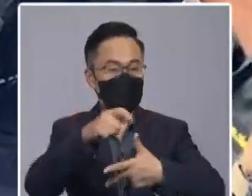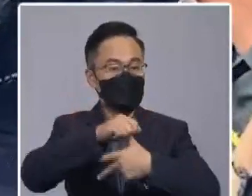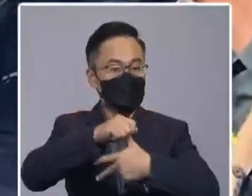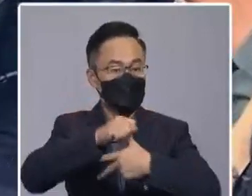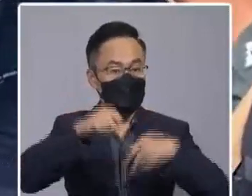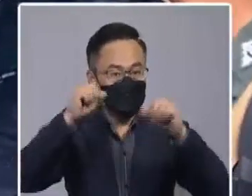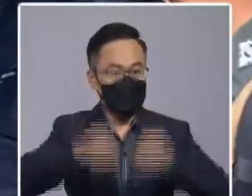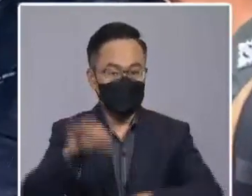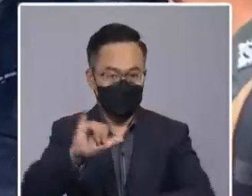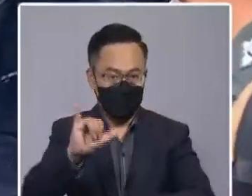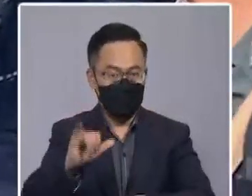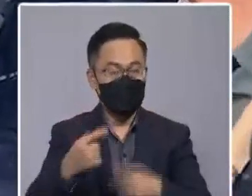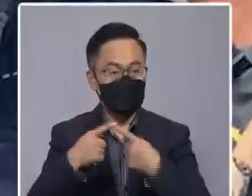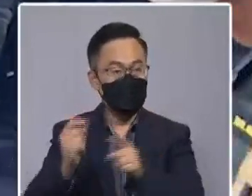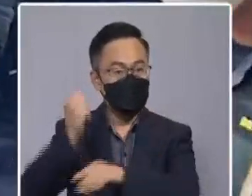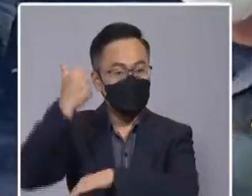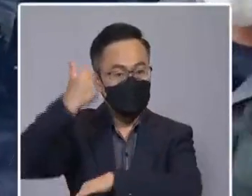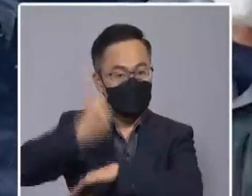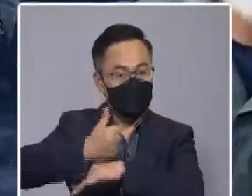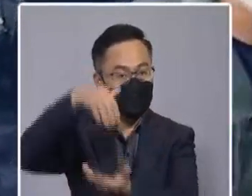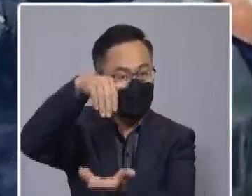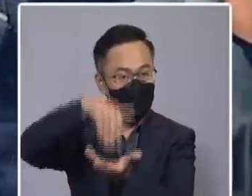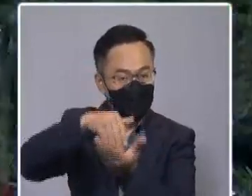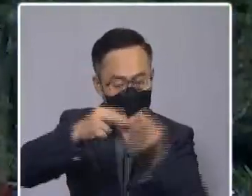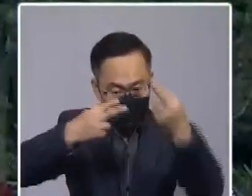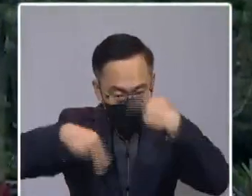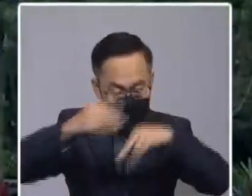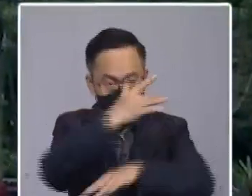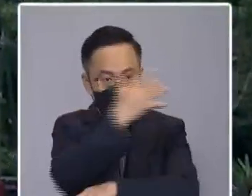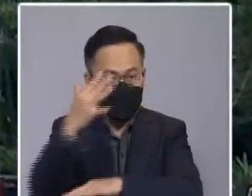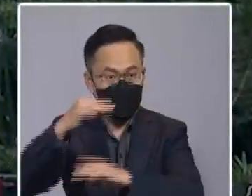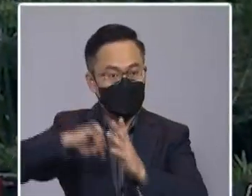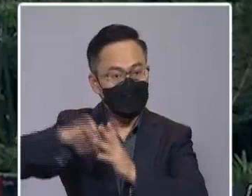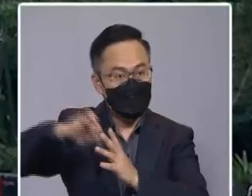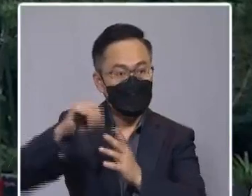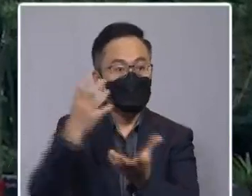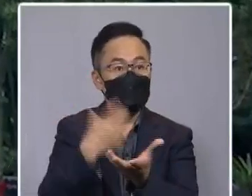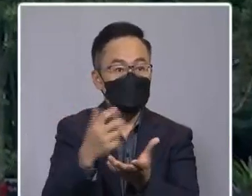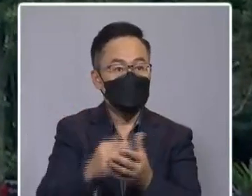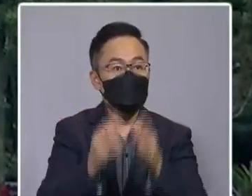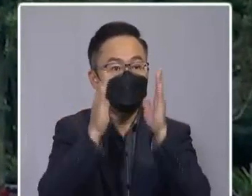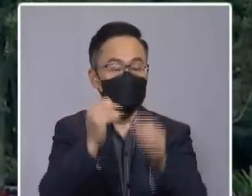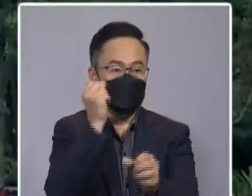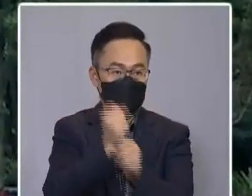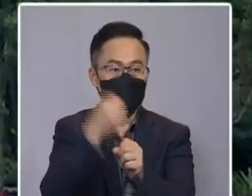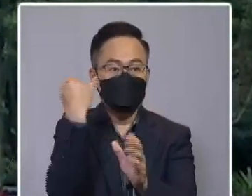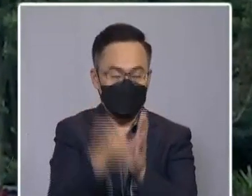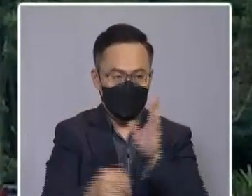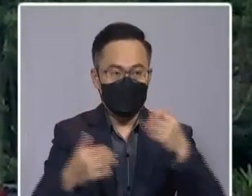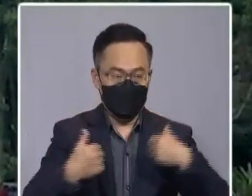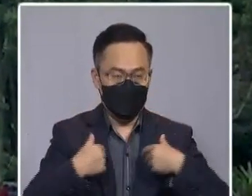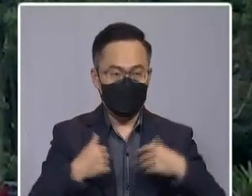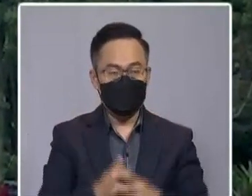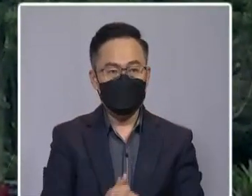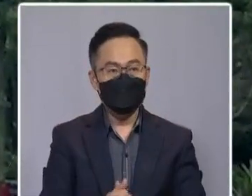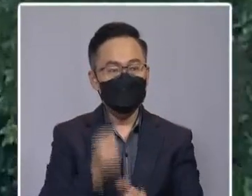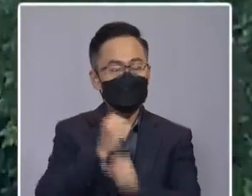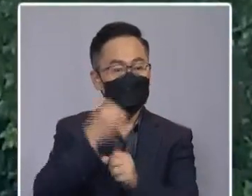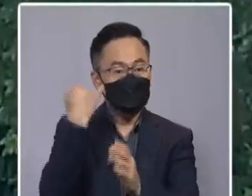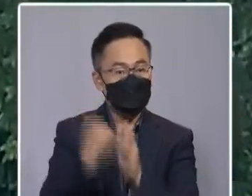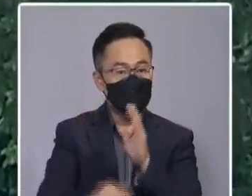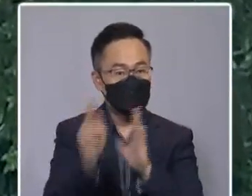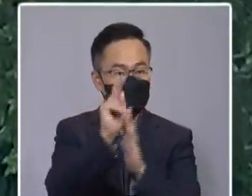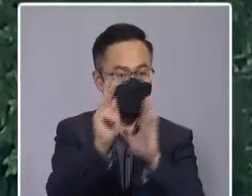พุดด้วงชี้แจงบอกว่าจากการตรวจสอบพบว่าผู้ประกอบการที่เข้าข่ายทำผิดบนดอยม่อนแจ่มทำผิดทั้งพรบ